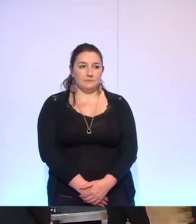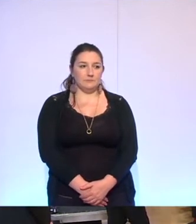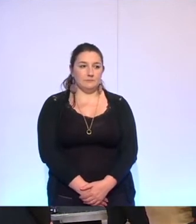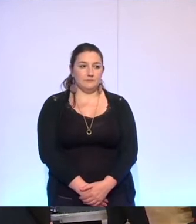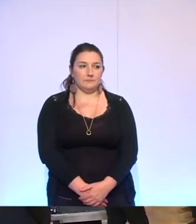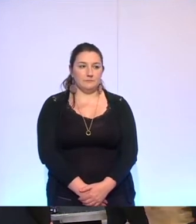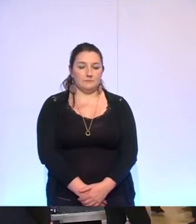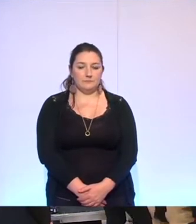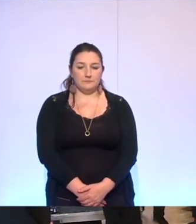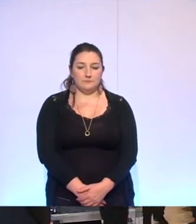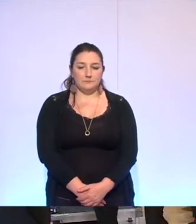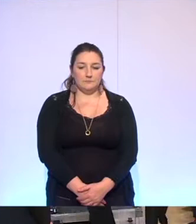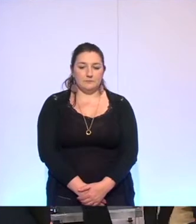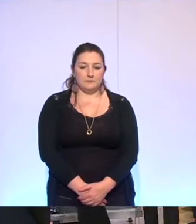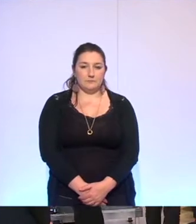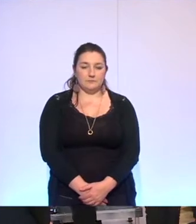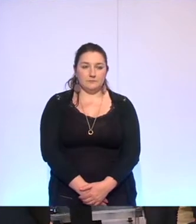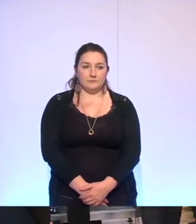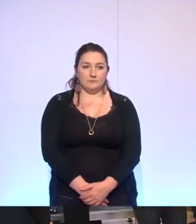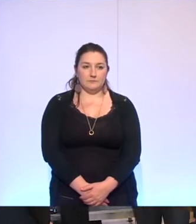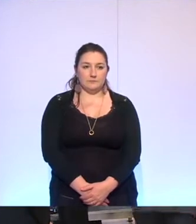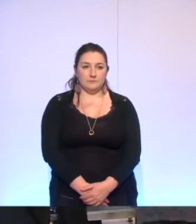C'est lequel ? Là ? Sur le côté. Ah oui, ça y est. Voilà.